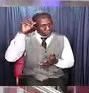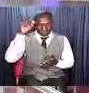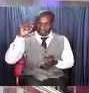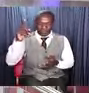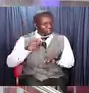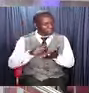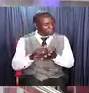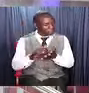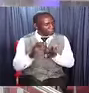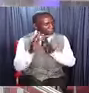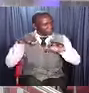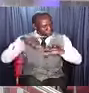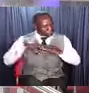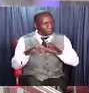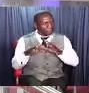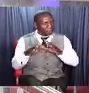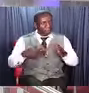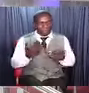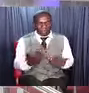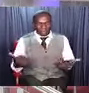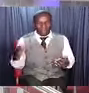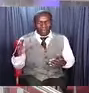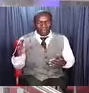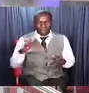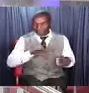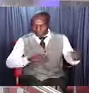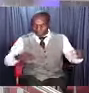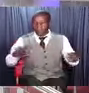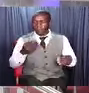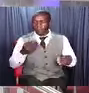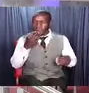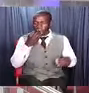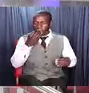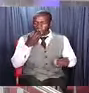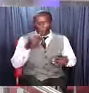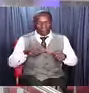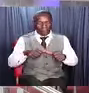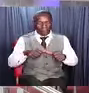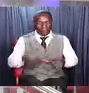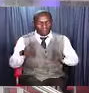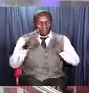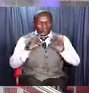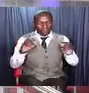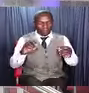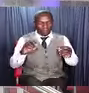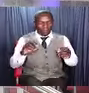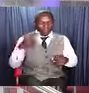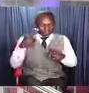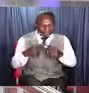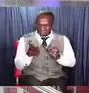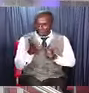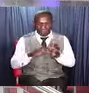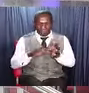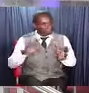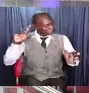say ye ambayo umelalia mwanangu. That has stayed in my child. Umenyanganya kula kwa amani. And have. Kunyonya kwa amani. And not be able to suckle. Jina la Yesu